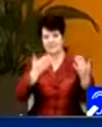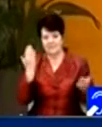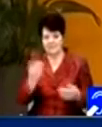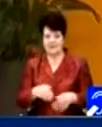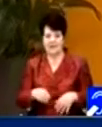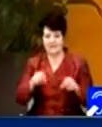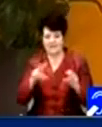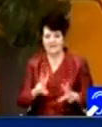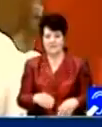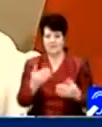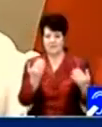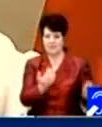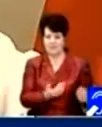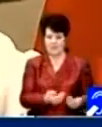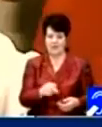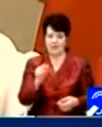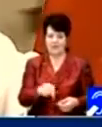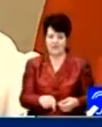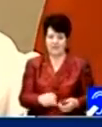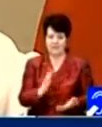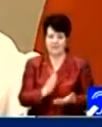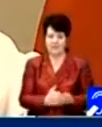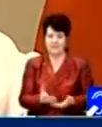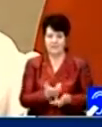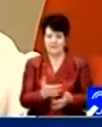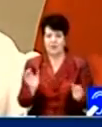special amenajat pentru ei. Aici, după ce se remintem, le poți